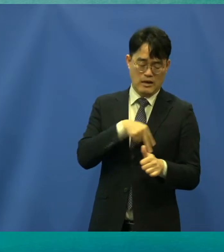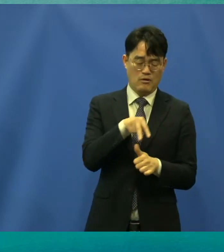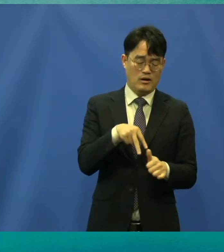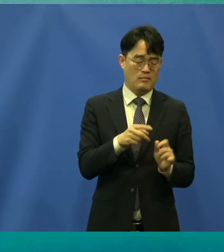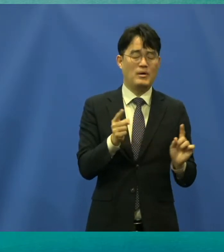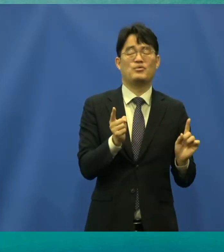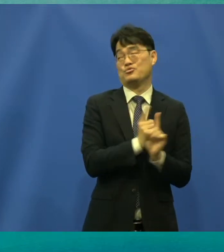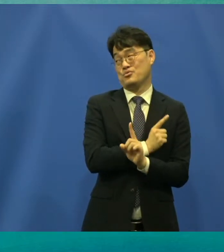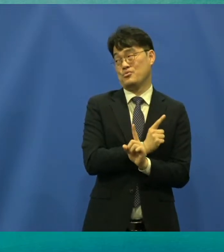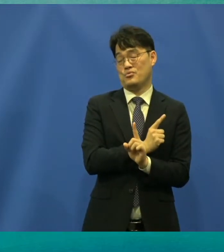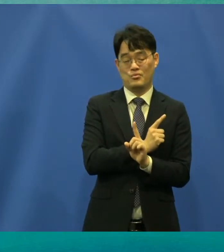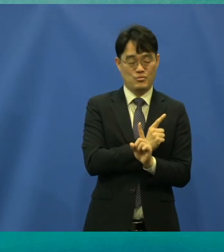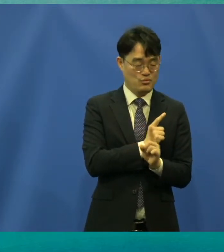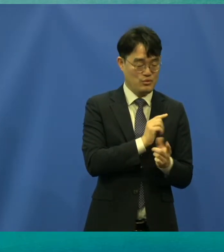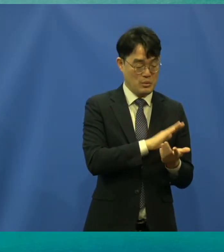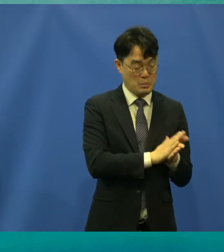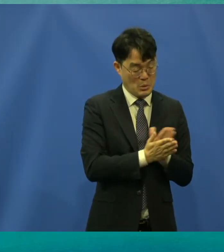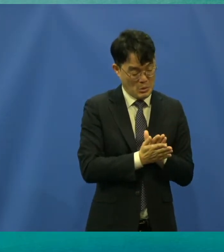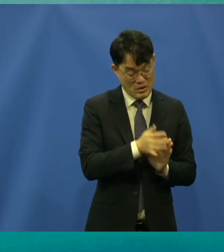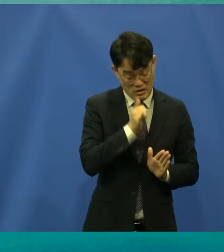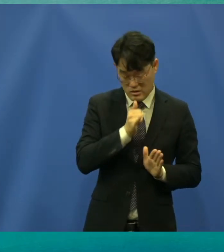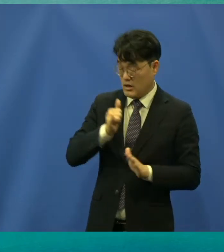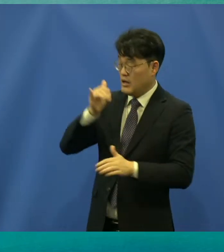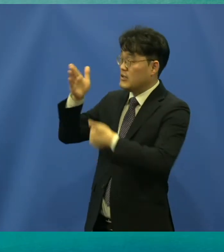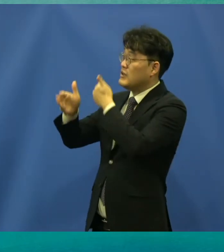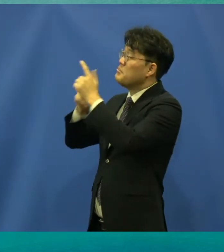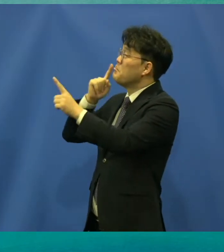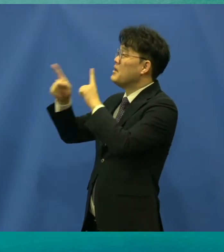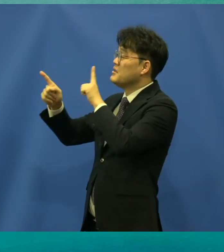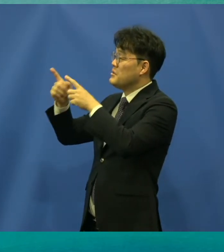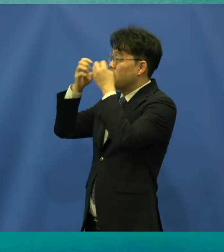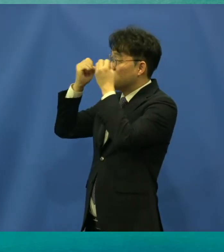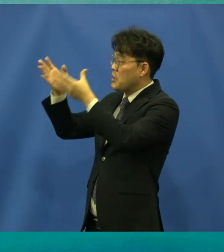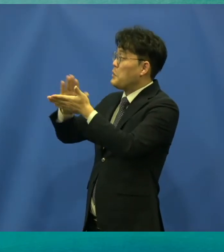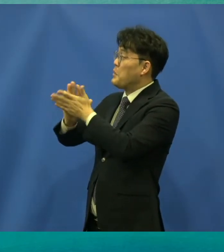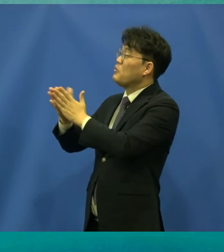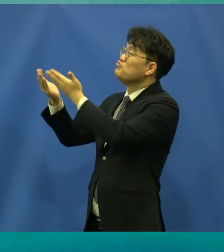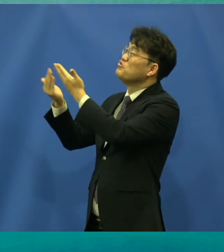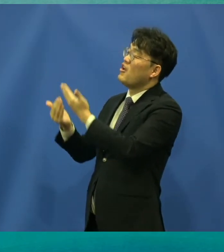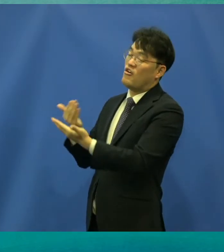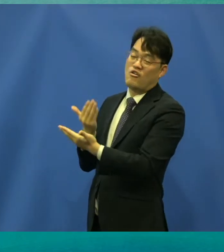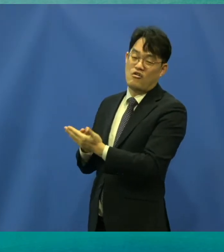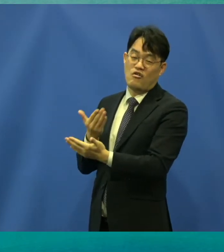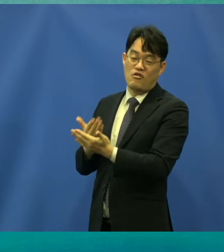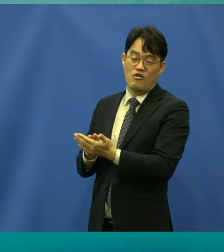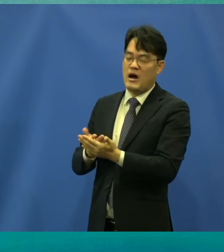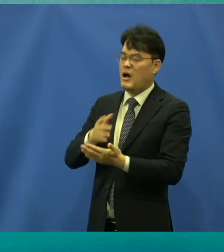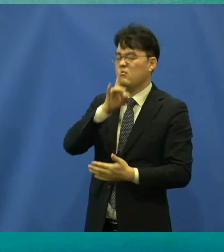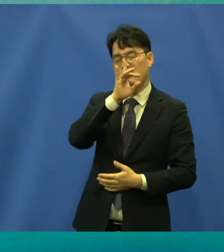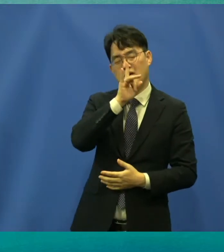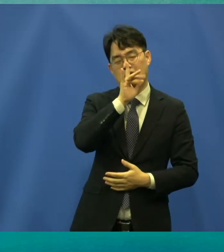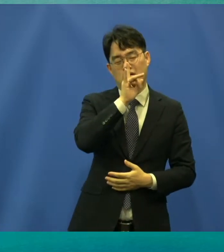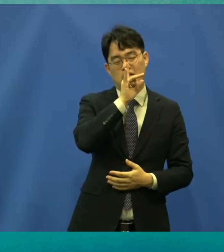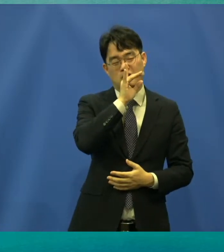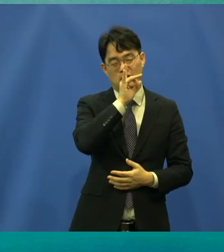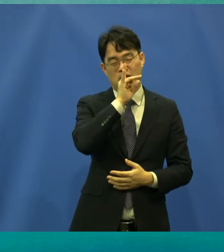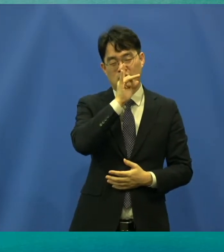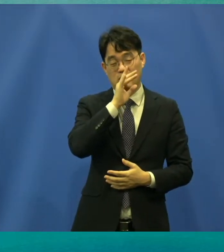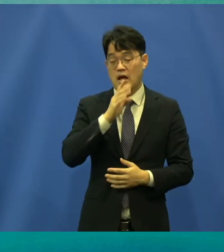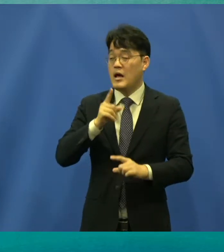오늘의 현실이 어려우니 말씀을 조금 더 좀 유하게 표현해 주십시오. 이렇게 할 수가 없습니다.